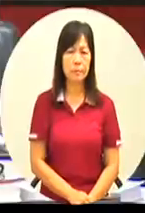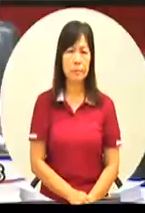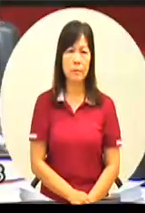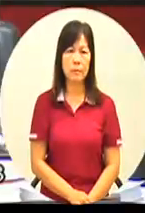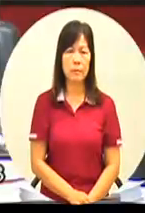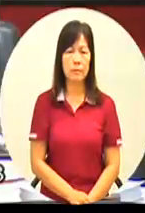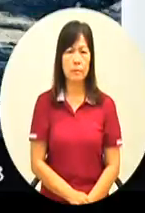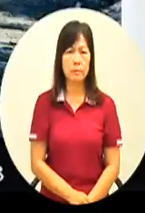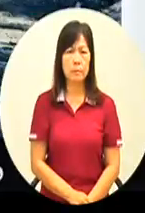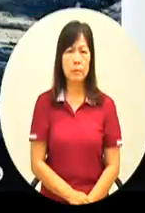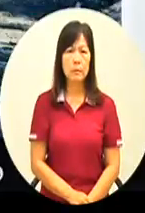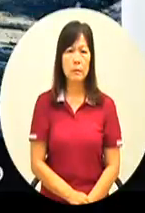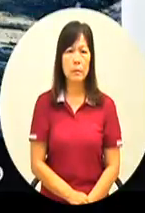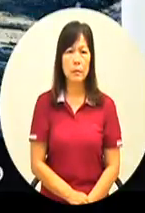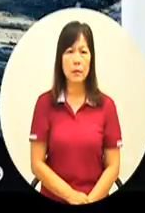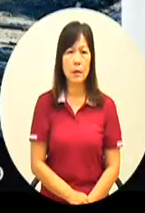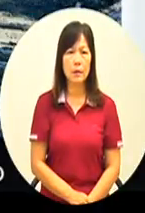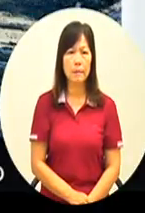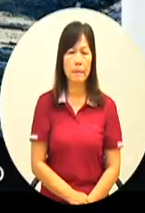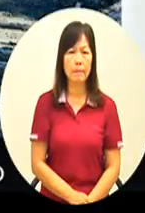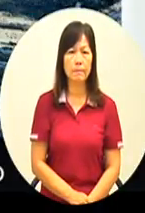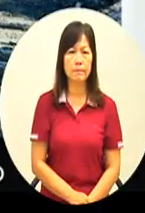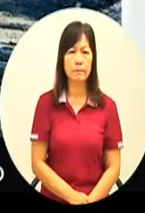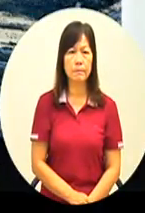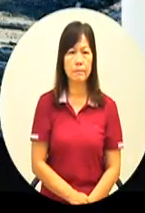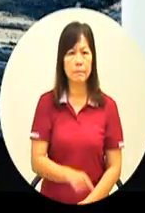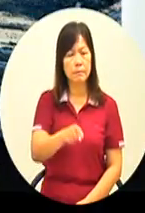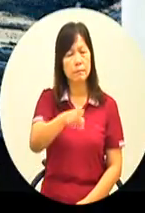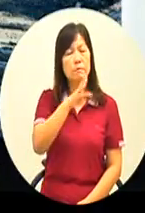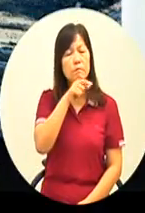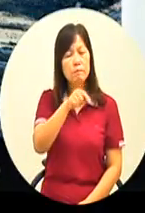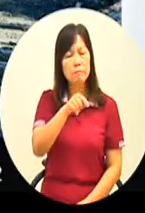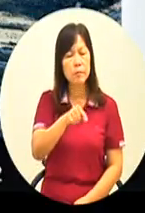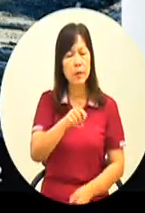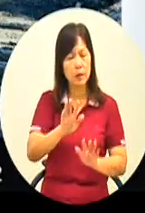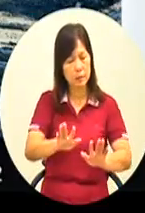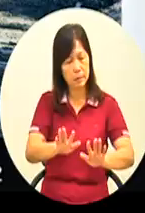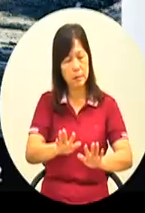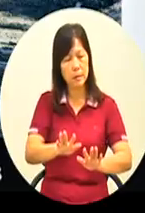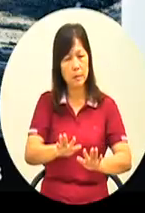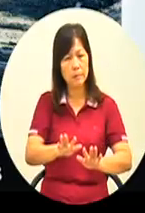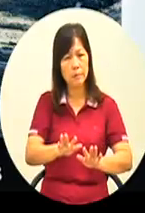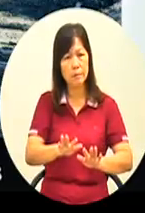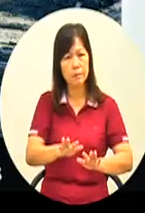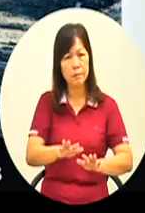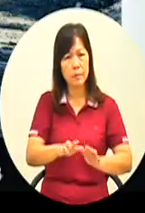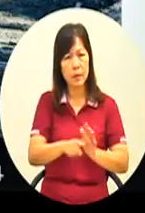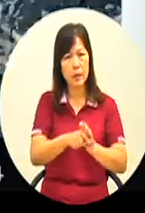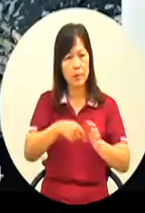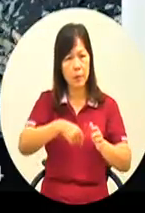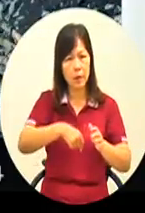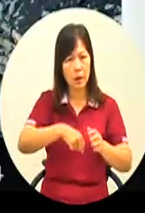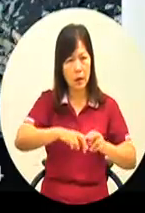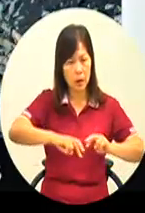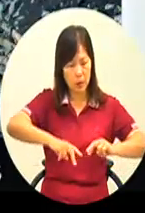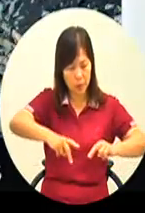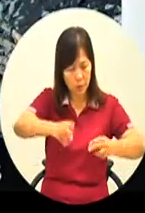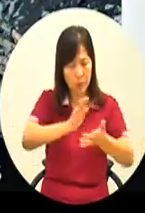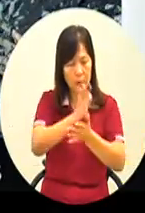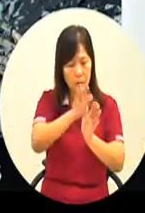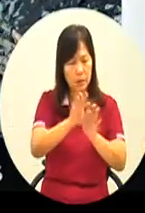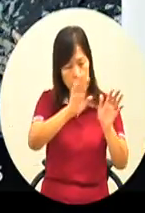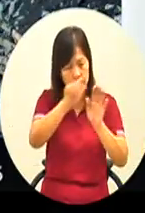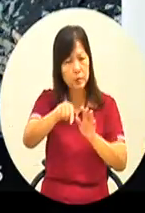对不对？你看这个就是我们现在的哈，他们经过修了以后的一个情